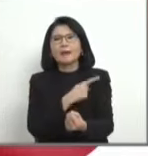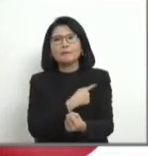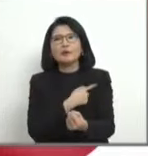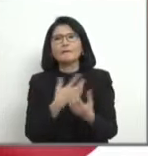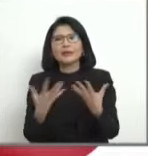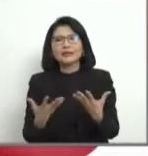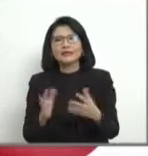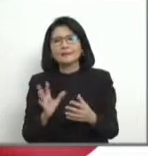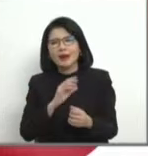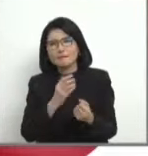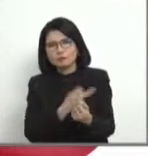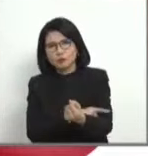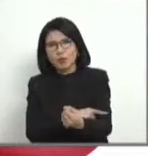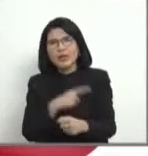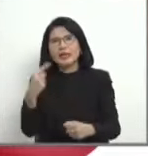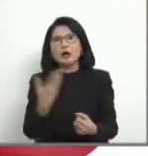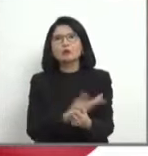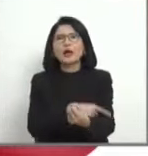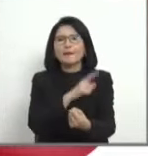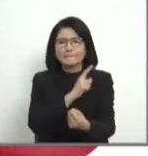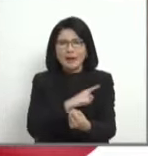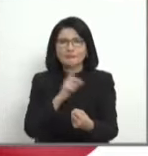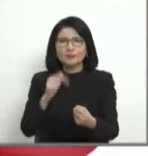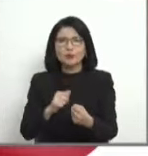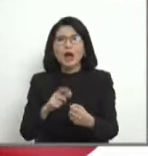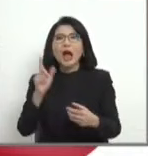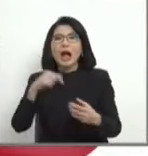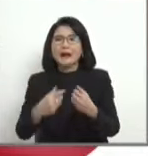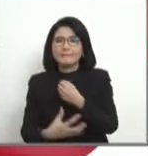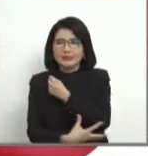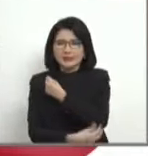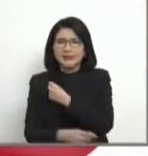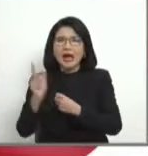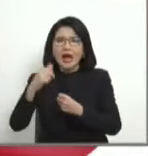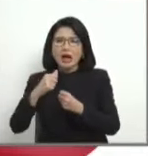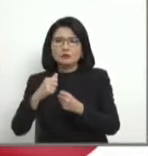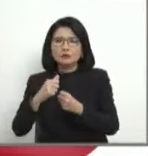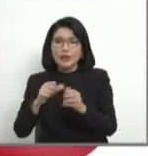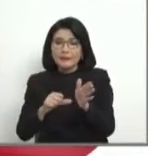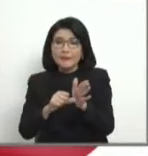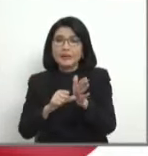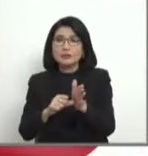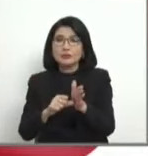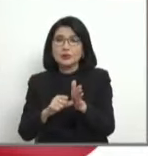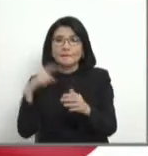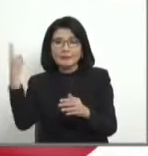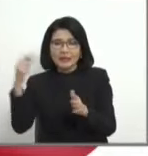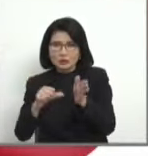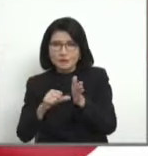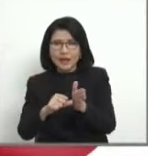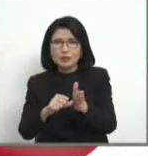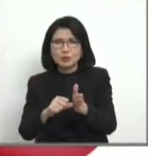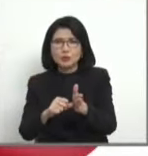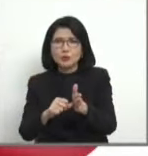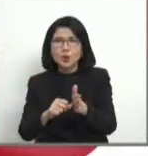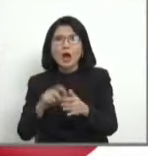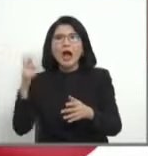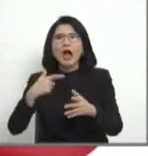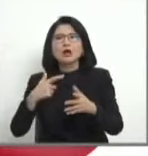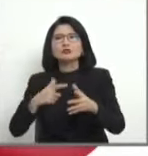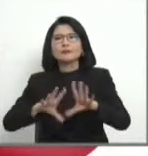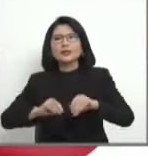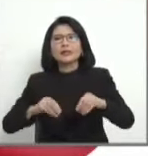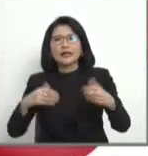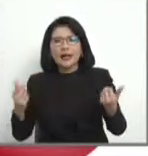mampu. Yang kurang mampu mesti mendapatkan intervensi dari pemerintah, dan tentu saja apa yang mesti dikerjakan oleh